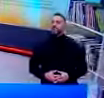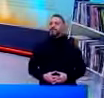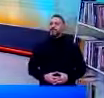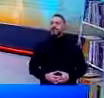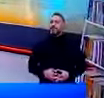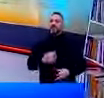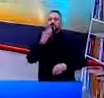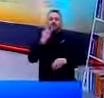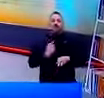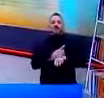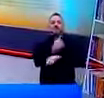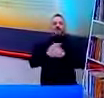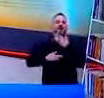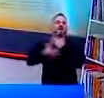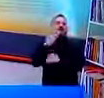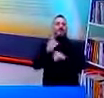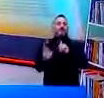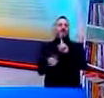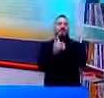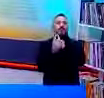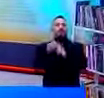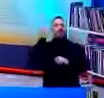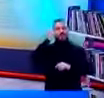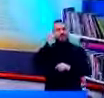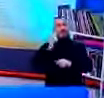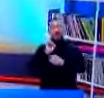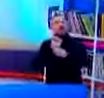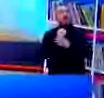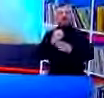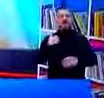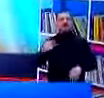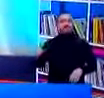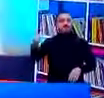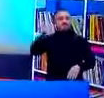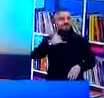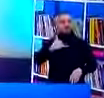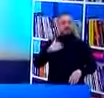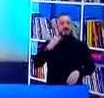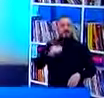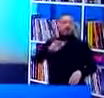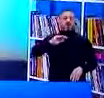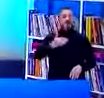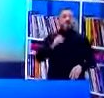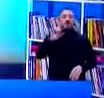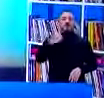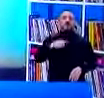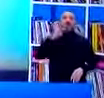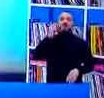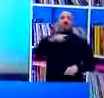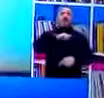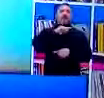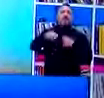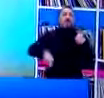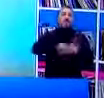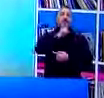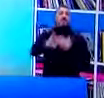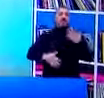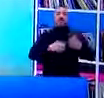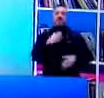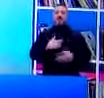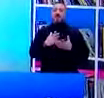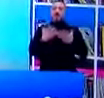Önce bir tanıdığım, bir sanatçı bana ulaştı. Dedi ki, bir taksici dedi yana yakıla seni arıyor.